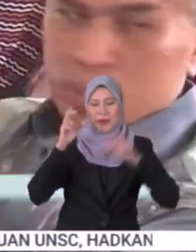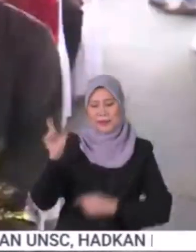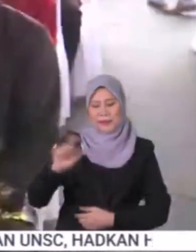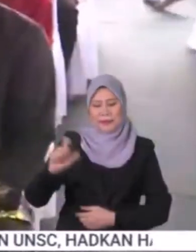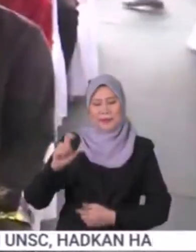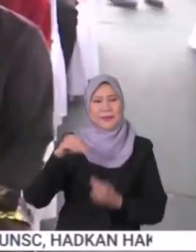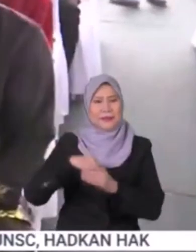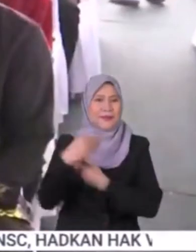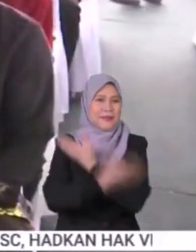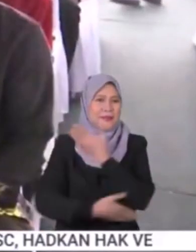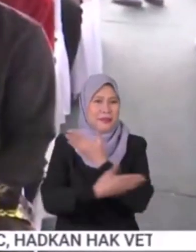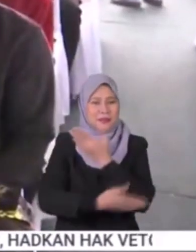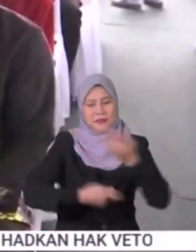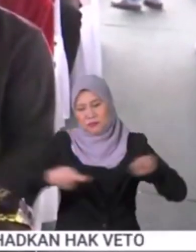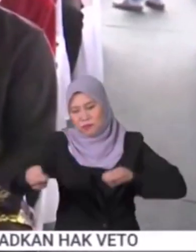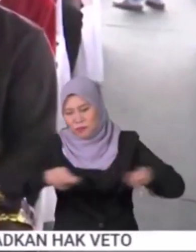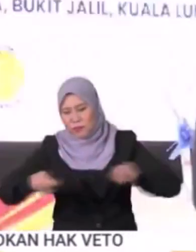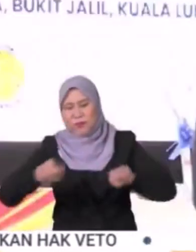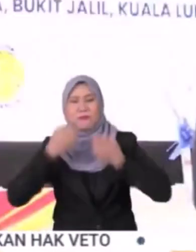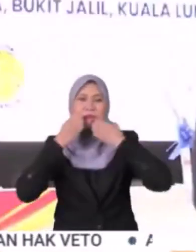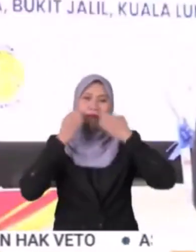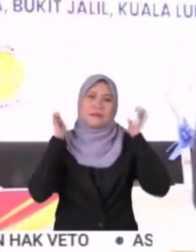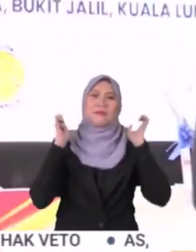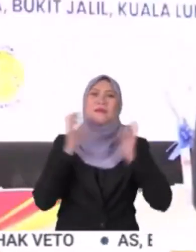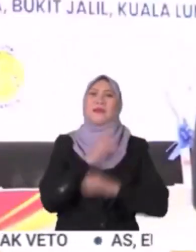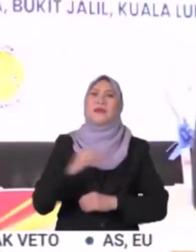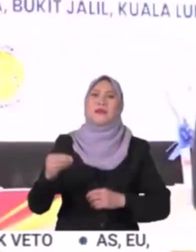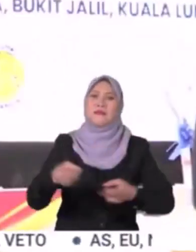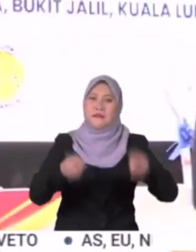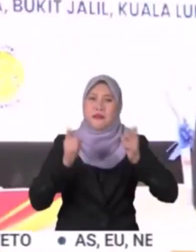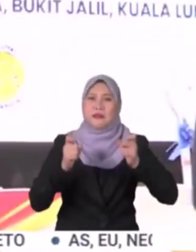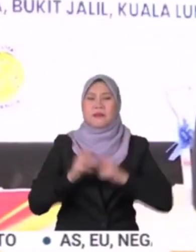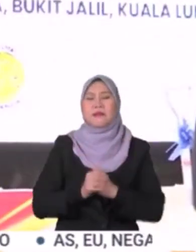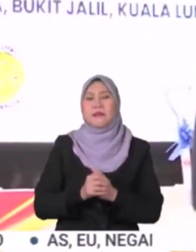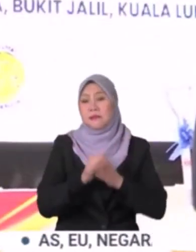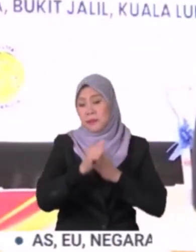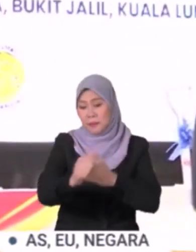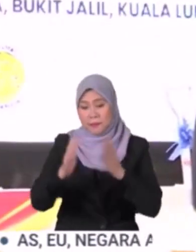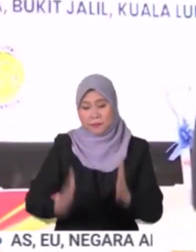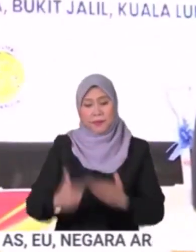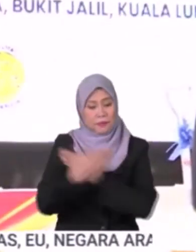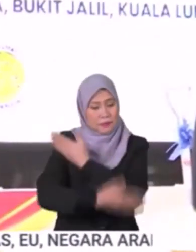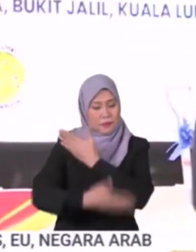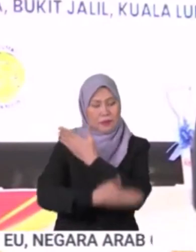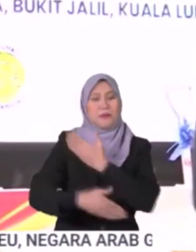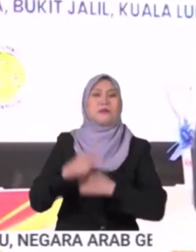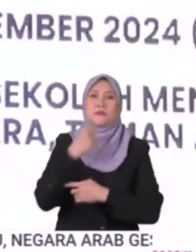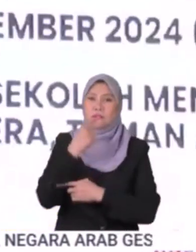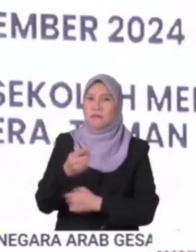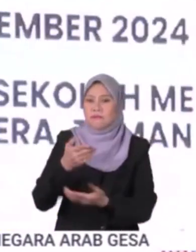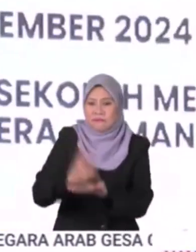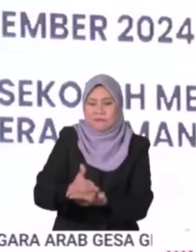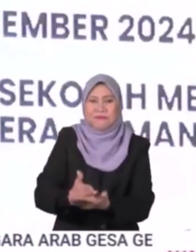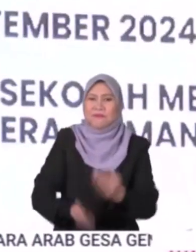negara serta tata kelola yang cekap dan pantas. Sebagai pemimpin negara, beliau mahu gejala